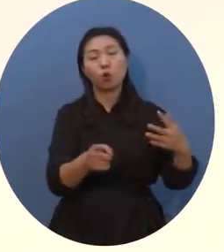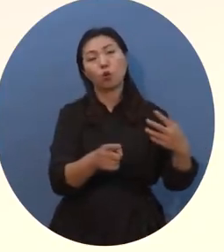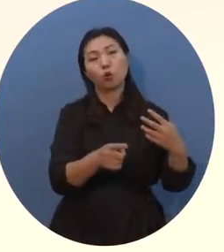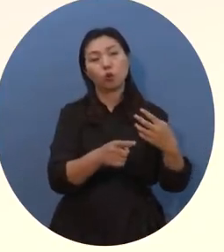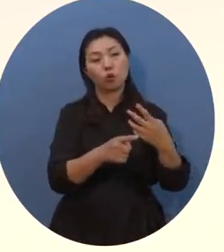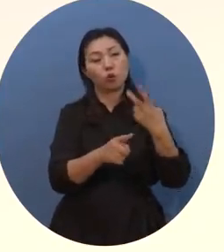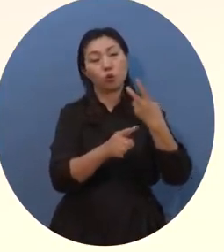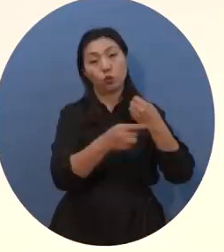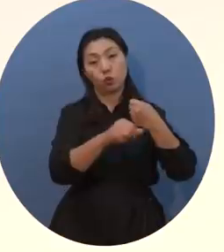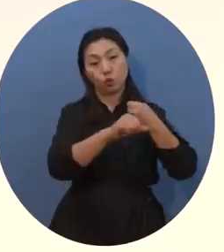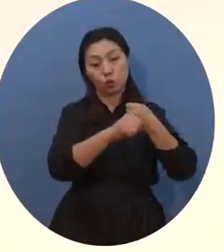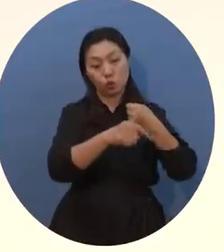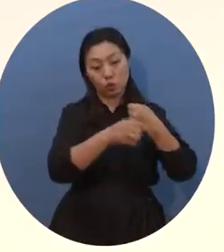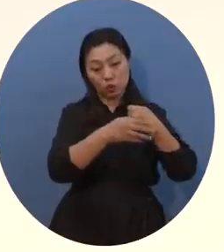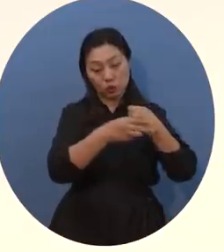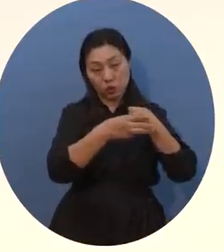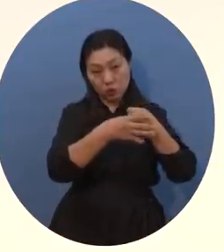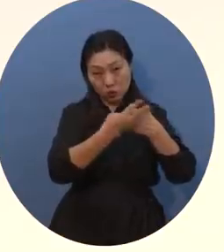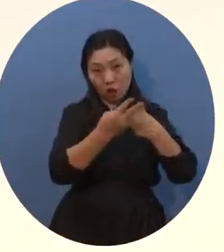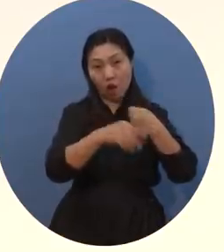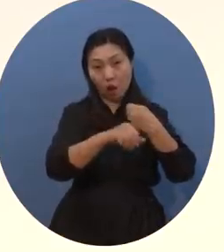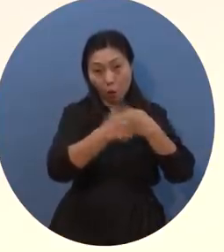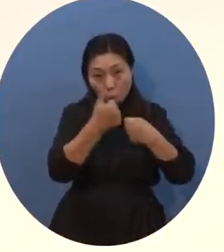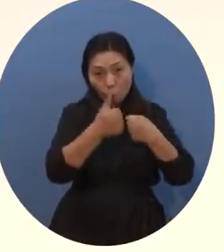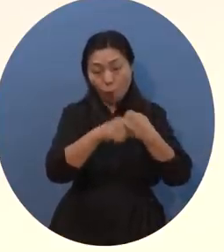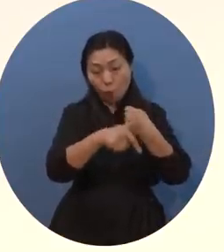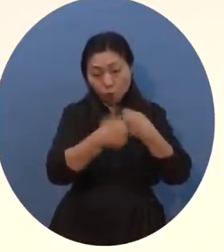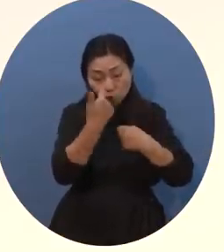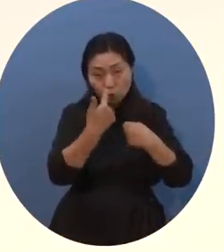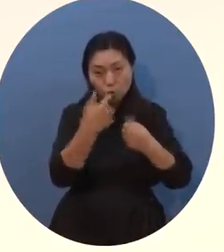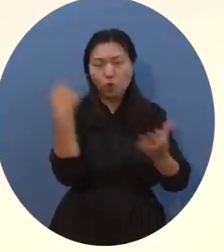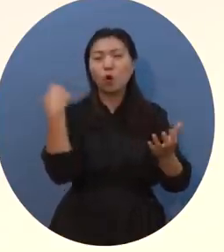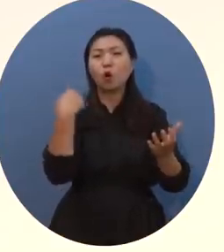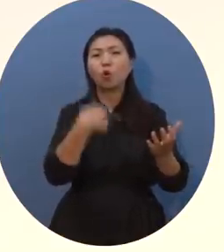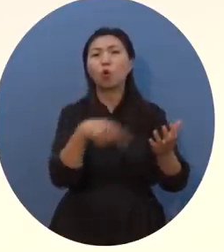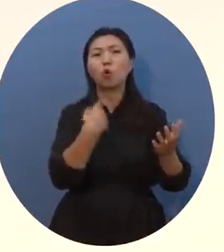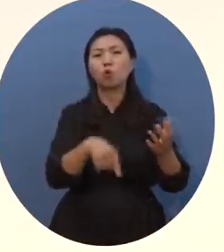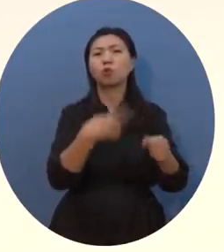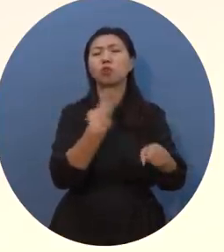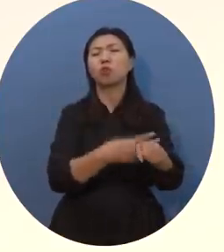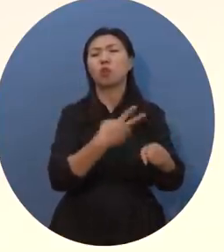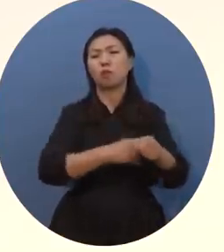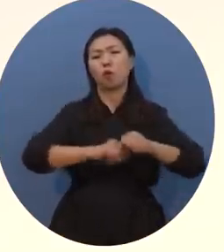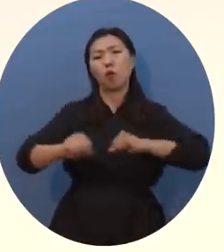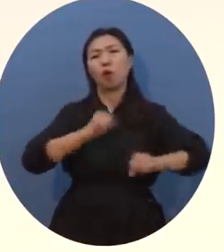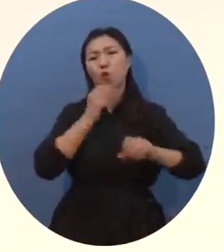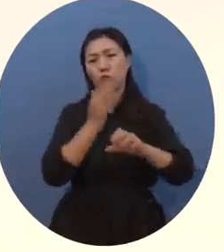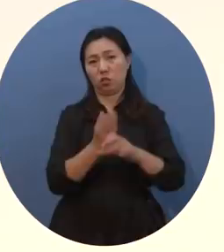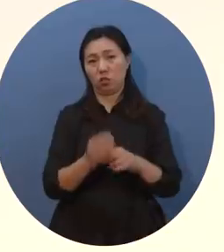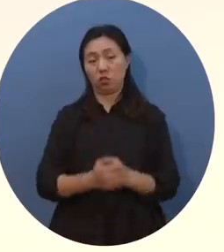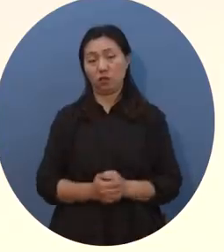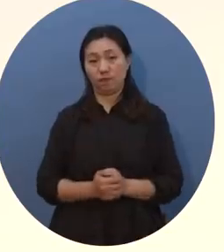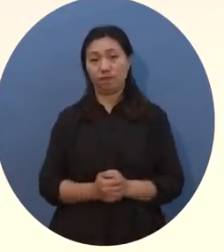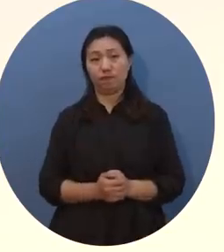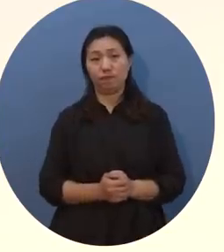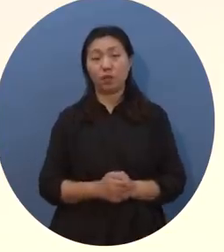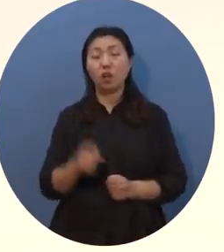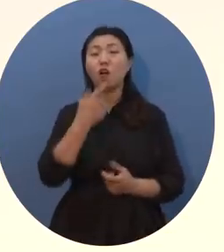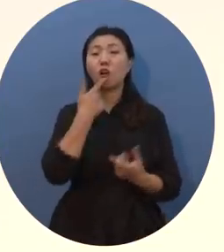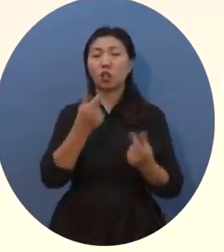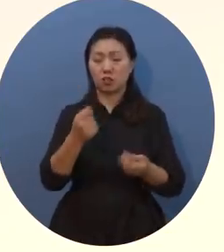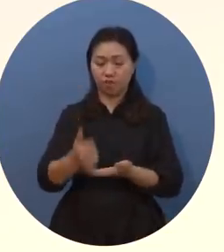초등학교 상급반하고 중학교 가르치는 선생으로 활동하는 거예요. 그러니까